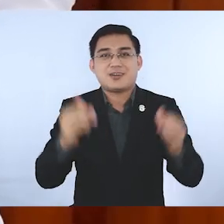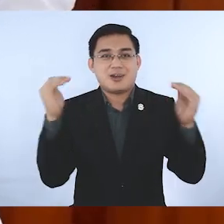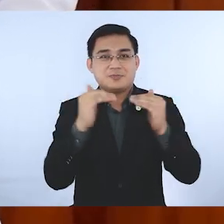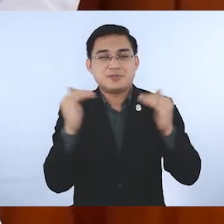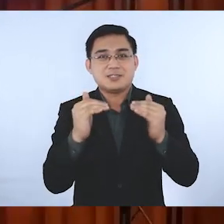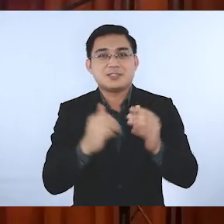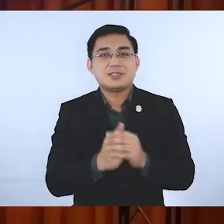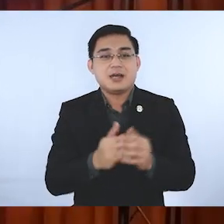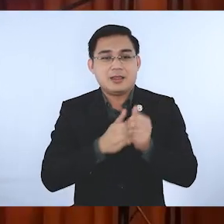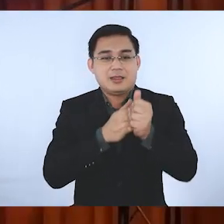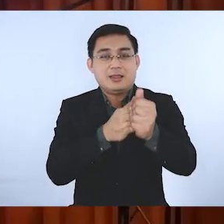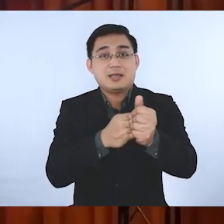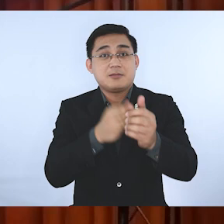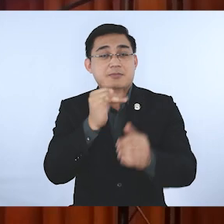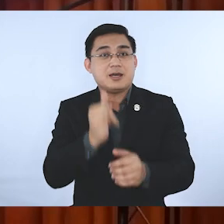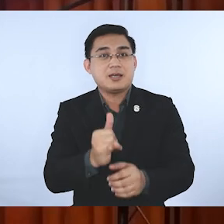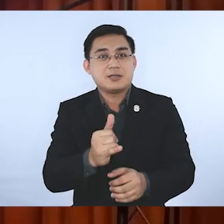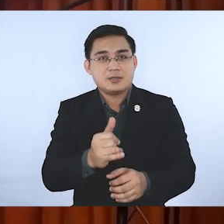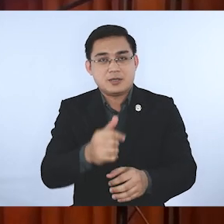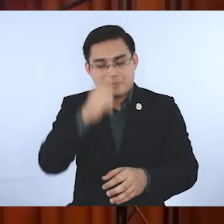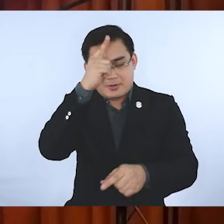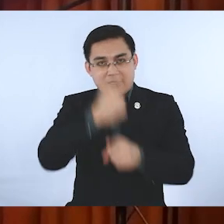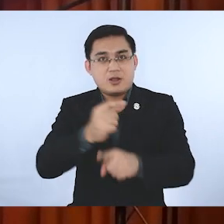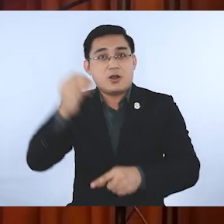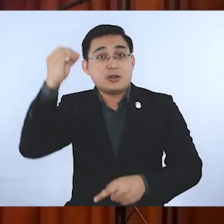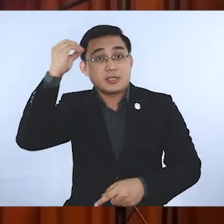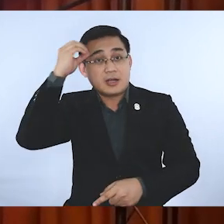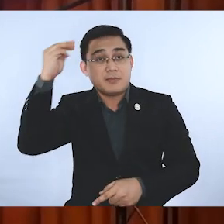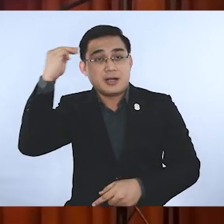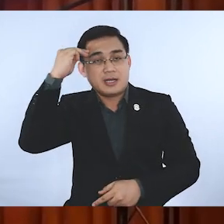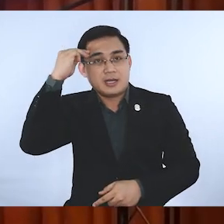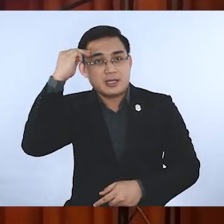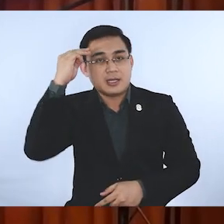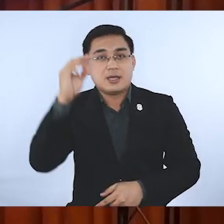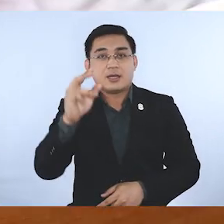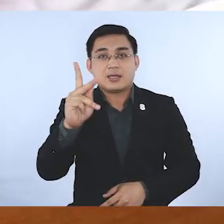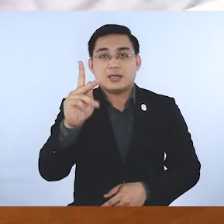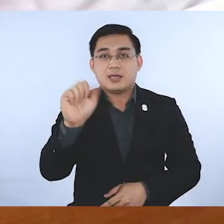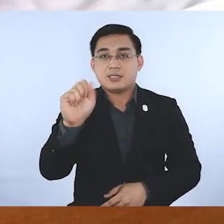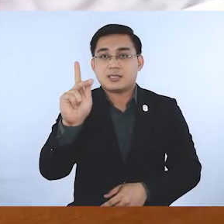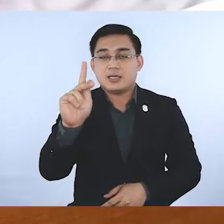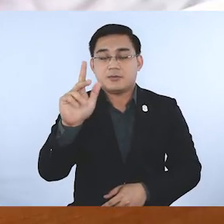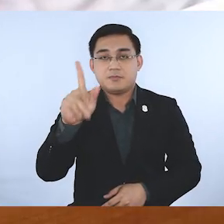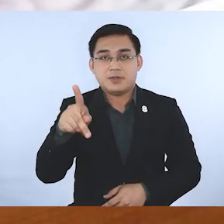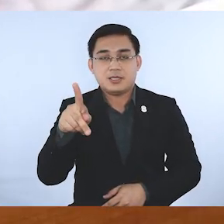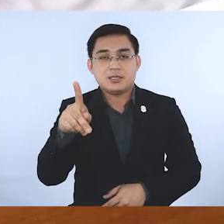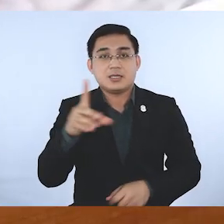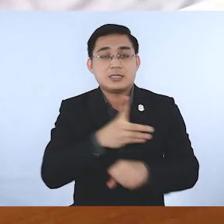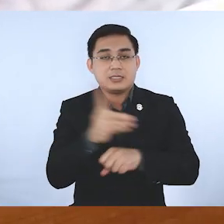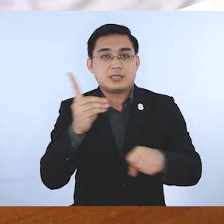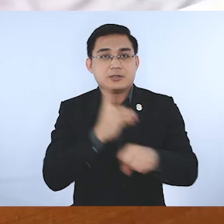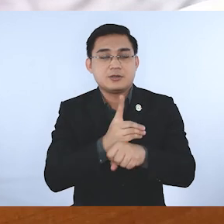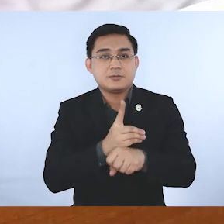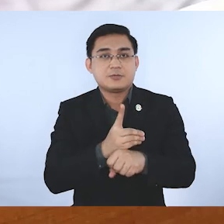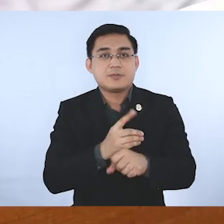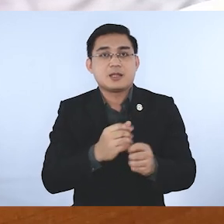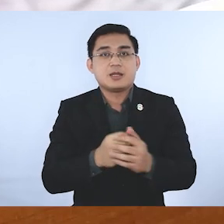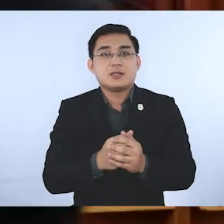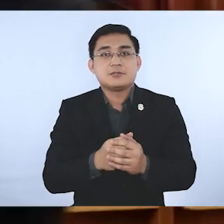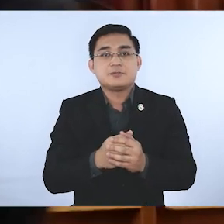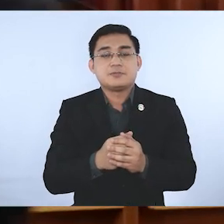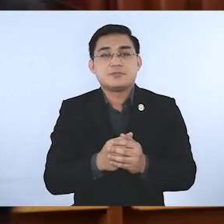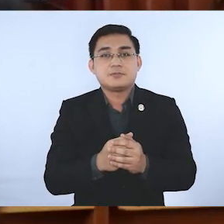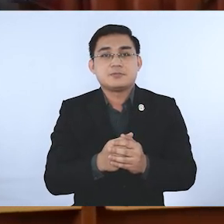Conference. Pinangunahan ng kapatid na Oswald L. Mangad, katiwala sa mga kapisanang pansambahayan sa distrito,